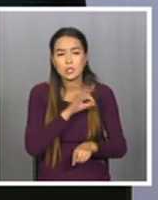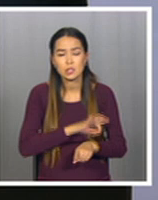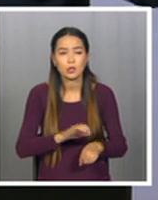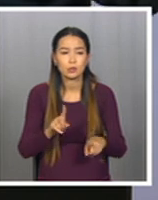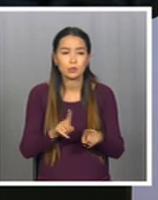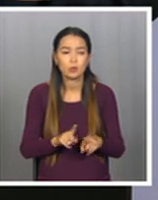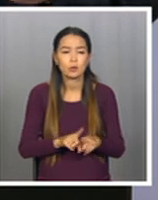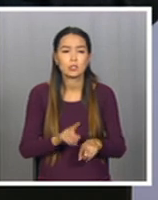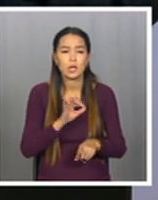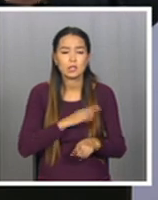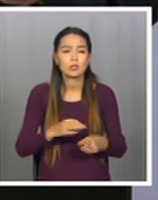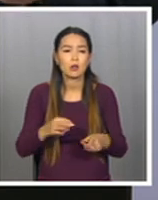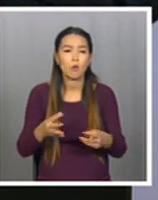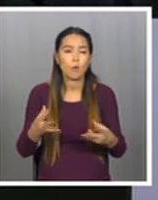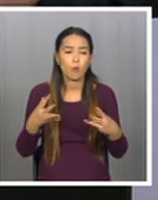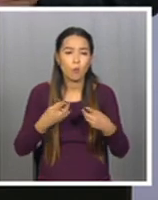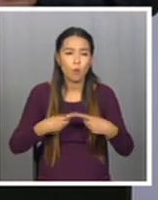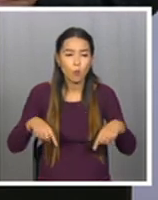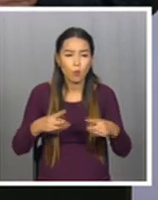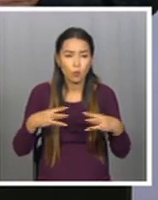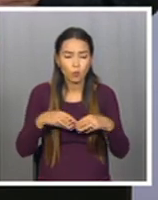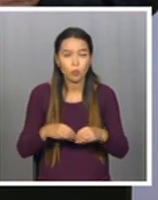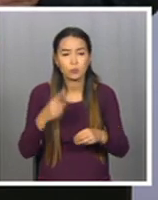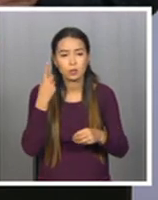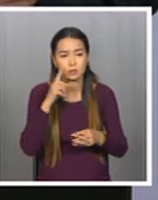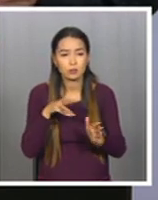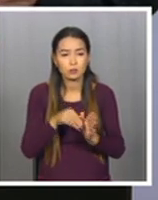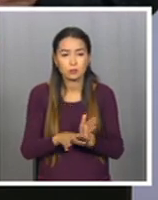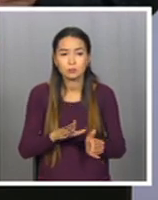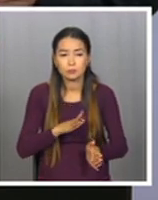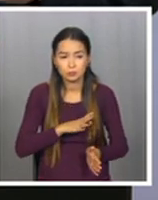қолданылатын орта қалыптастыру ойын ұсынды.